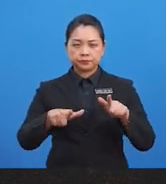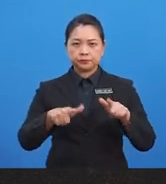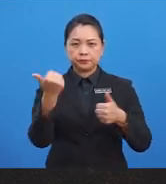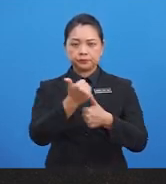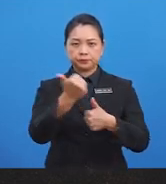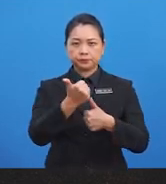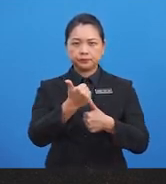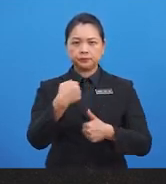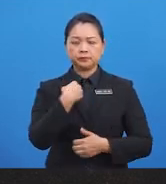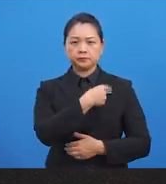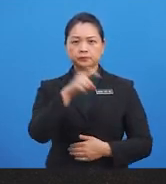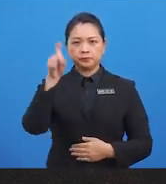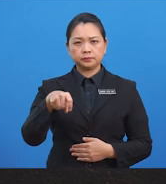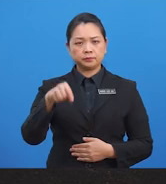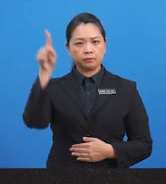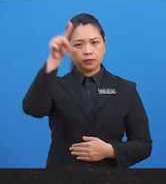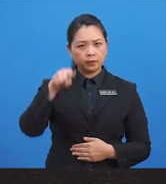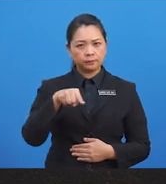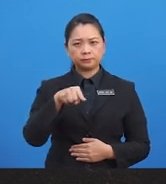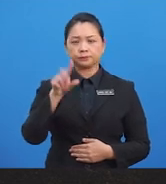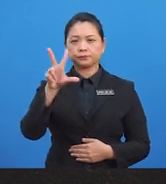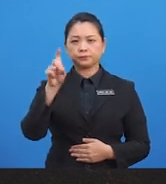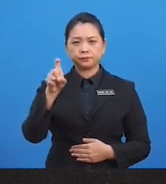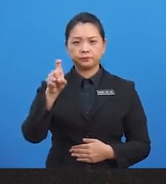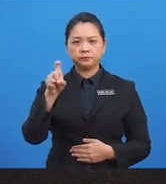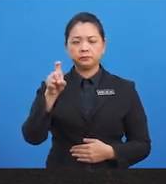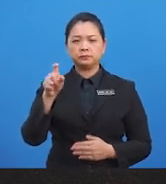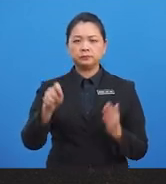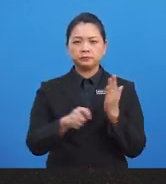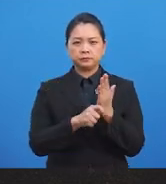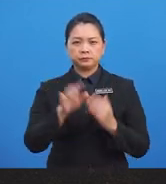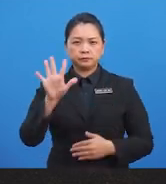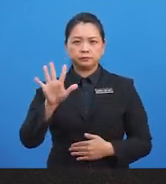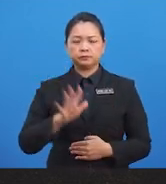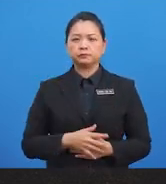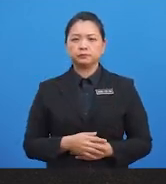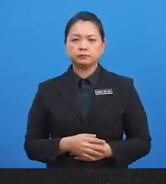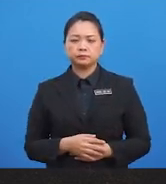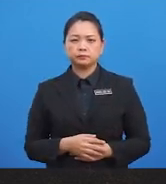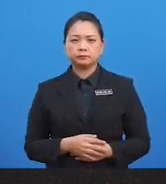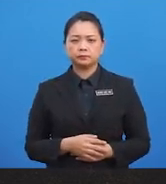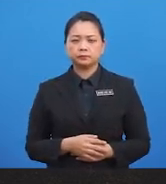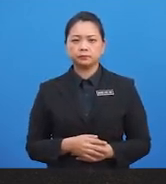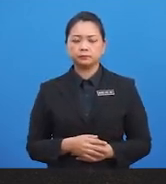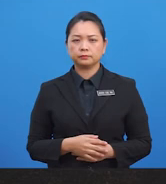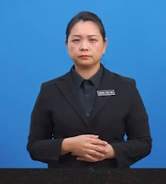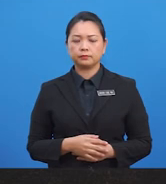Langkah pertama, kita perlu kamirkan 3x tambah 5.